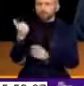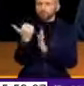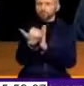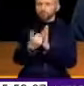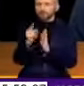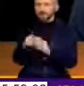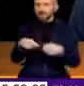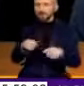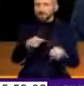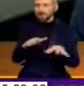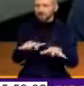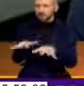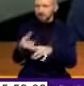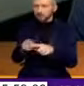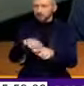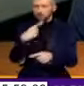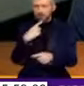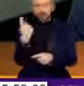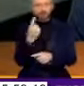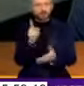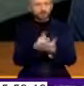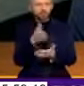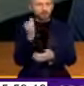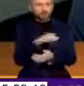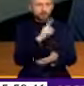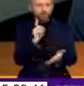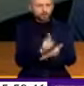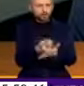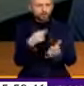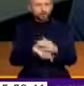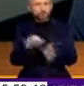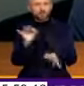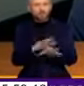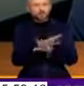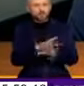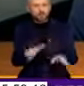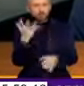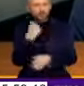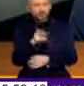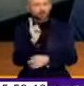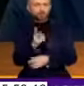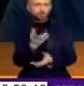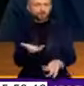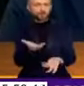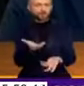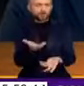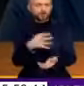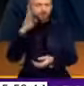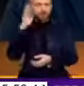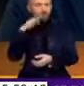боку, цієї децентралізації, про кого говорили. Лічильники так. мають бути встановлені обов'язково, бо несправедливо, коли хтось, умовно кажучи,